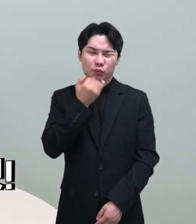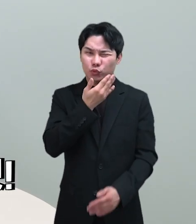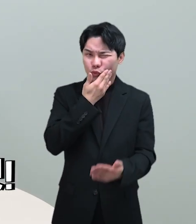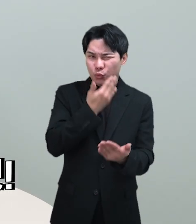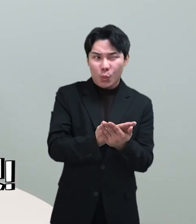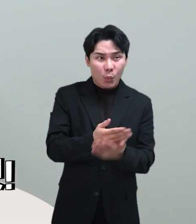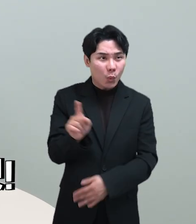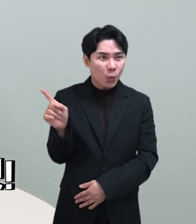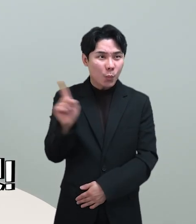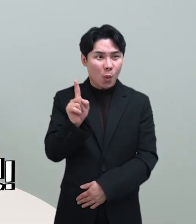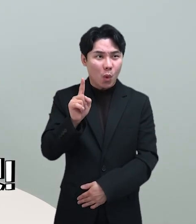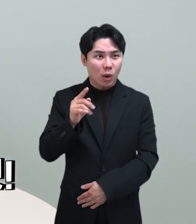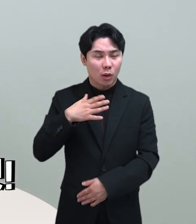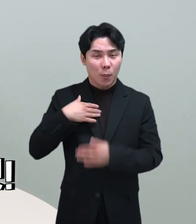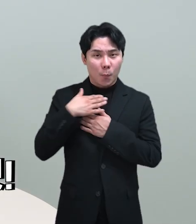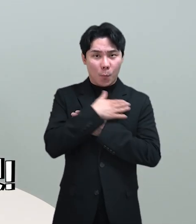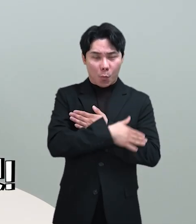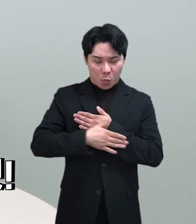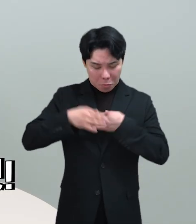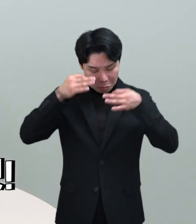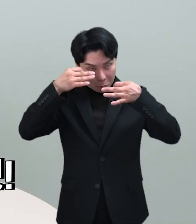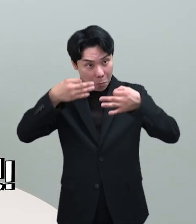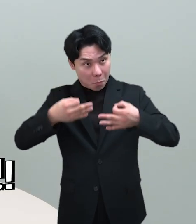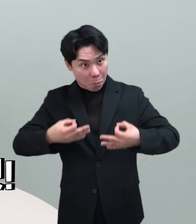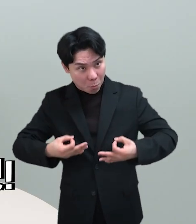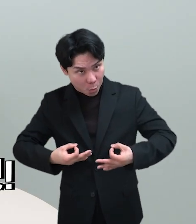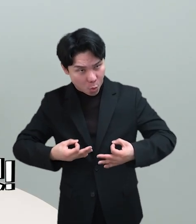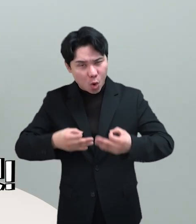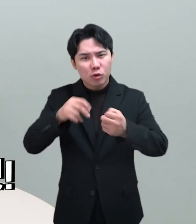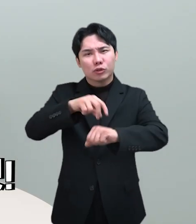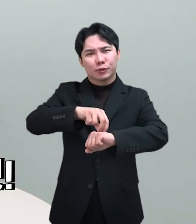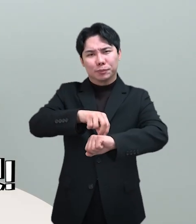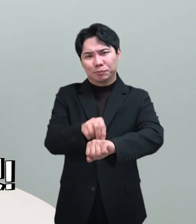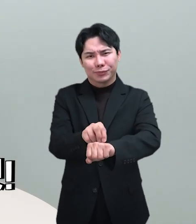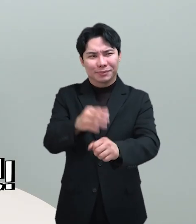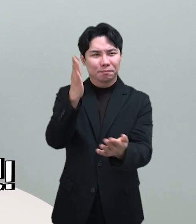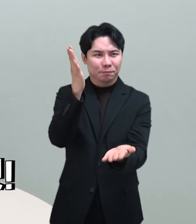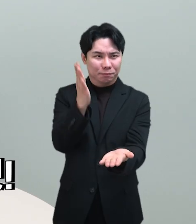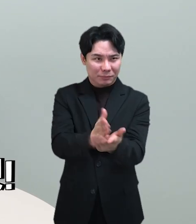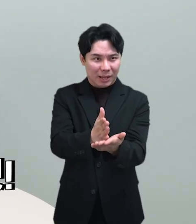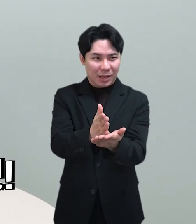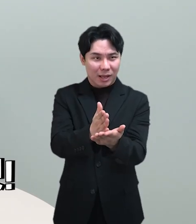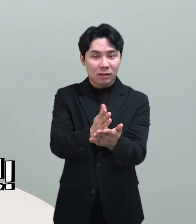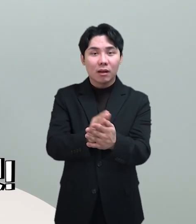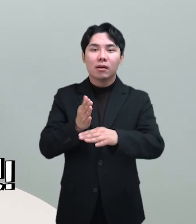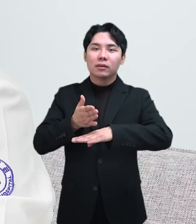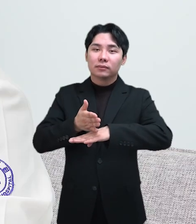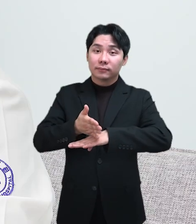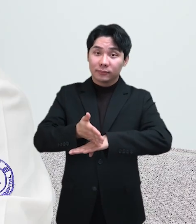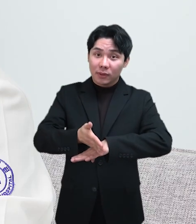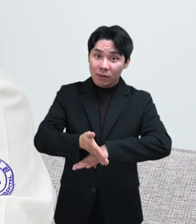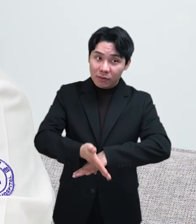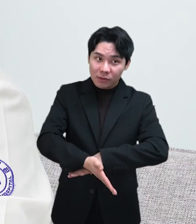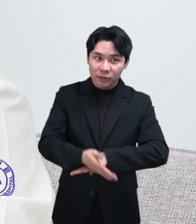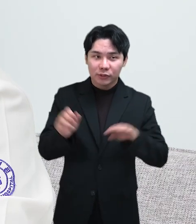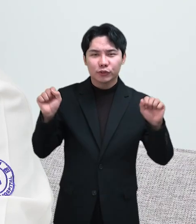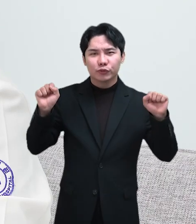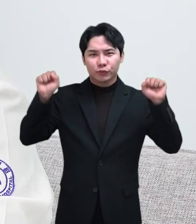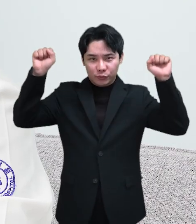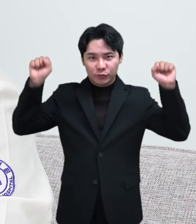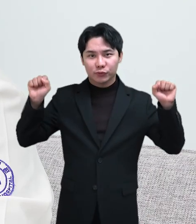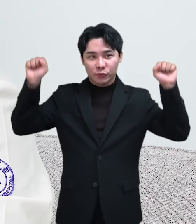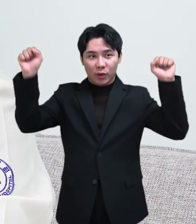것은 운동을 하지 않을 때 또는 그만둘 때를 잘 아는 것이 중요합니다. 몸이